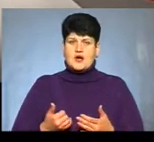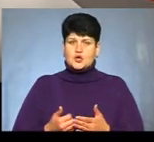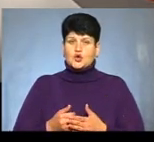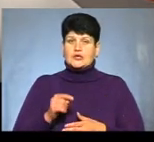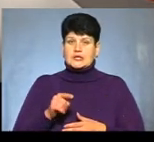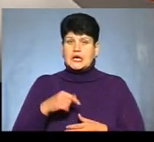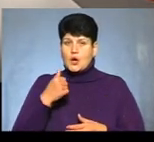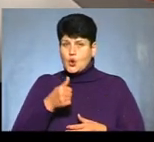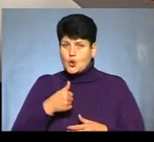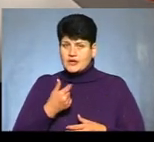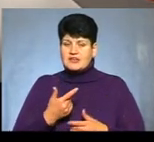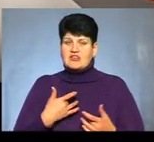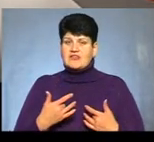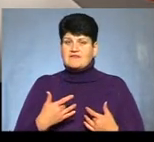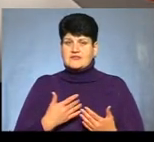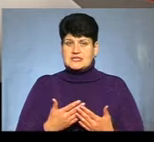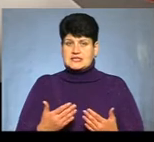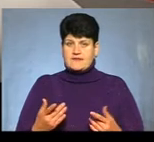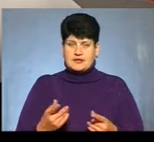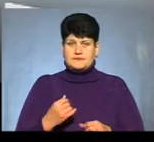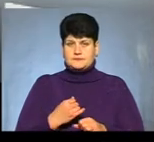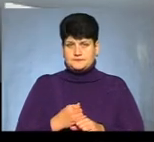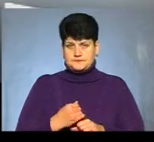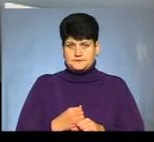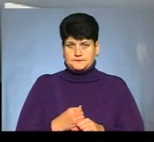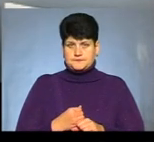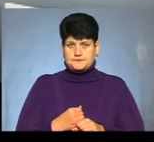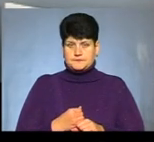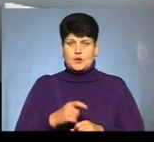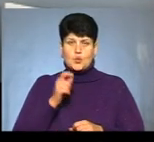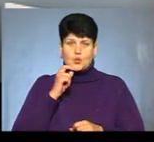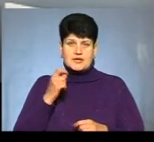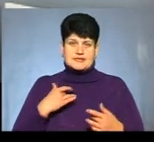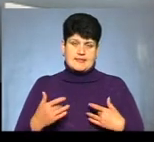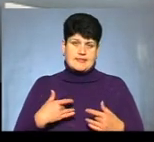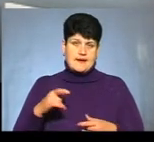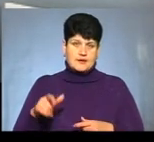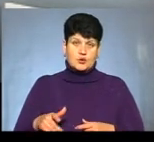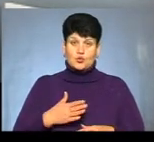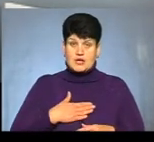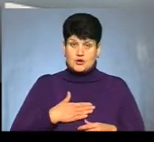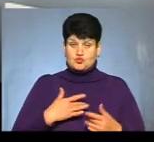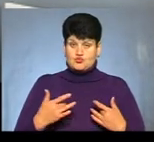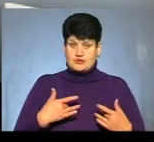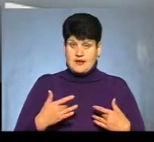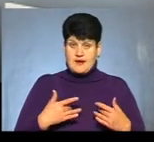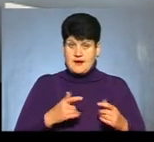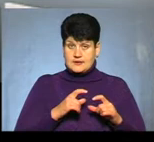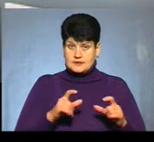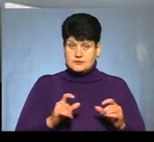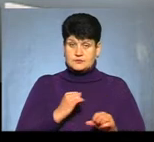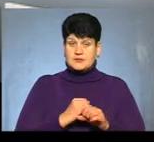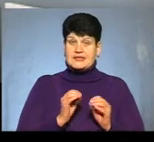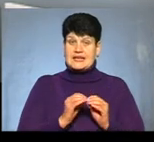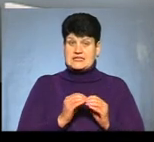поваги до тих років і до цих вистав, які він поставив в українських театрах. Зокрема, в нашому театрі Федір